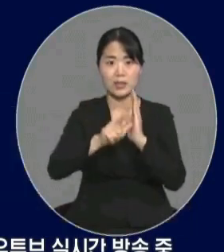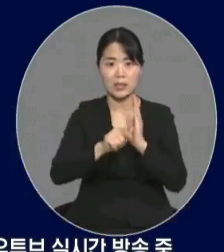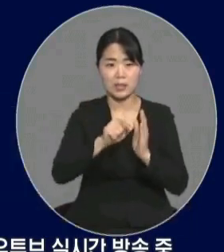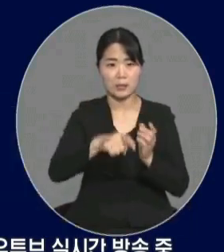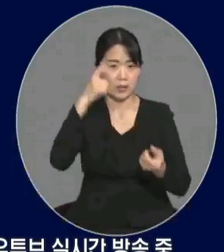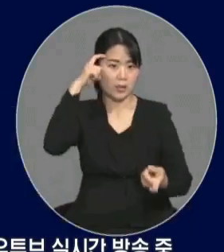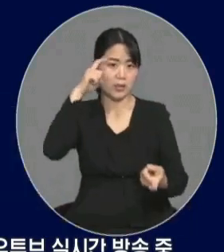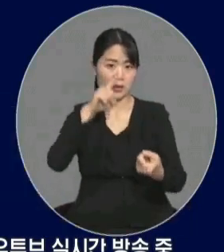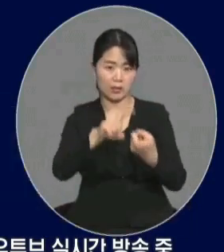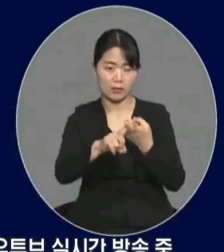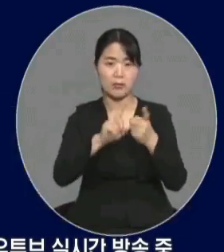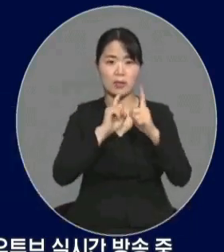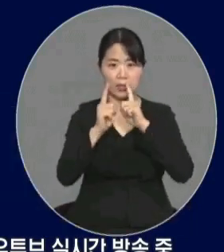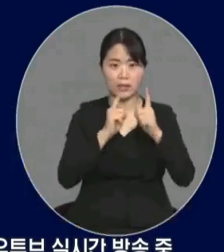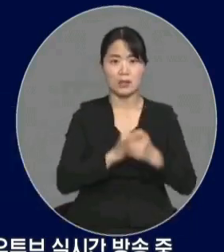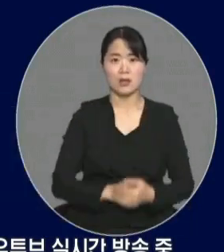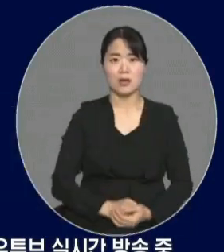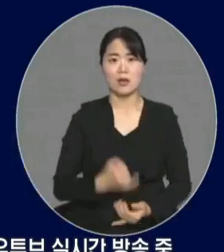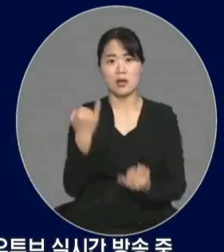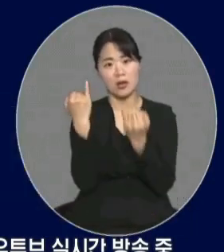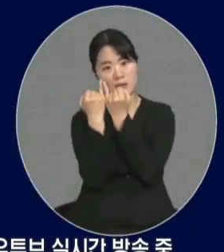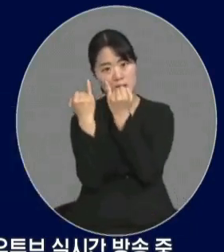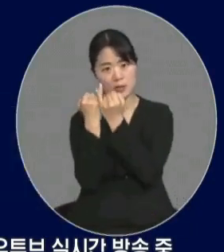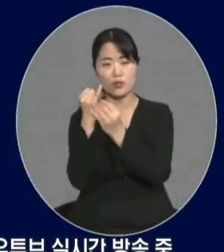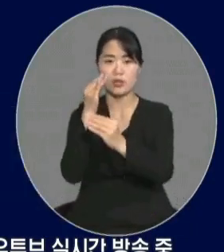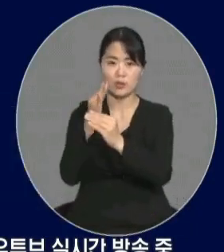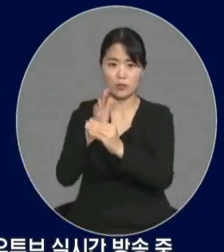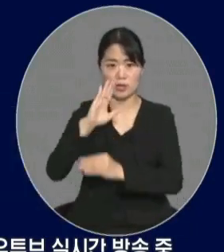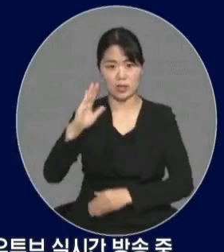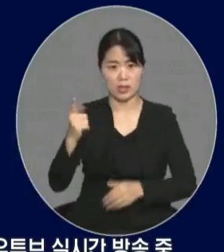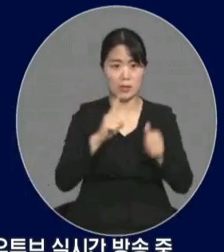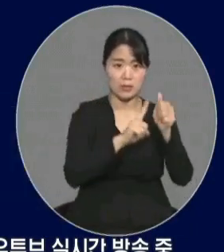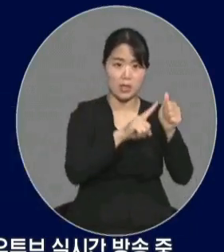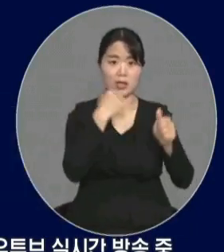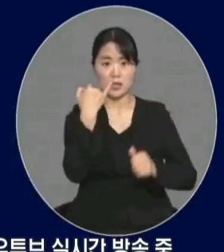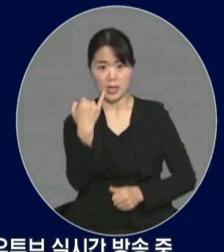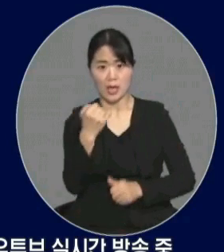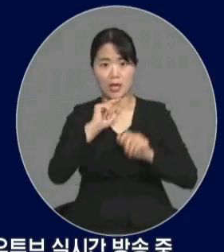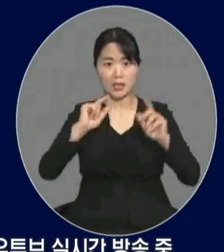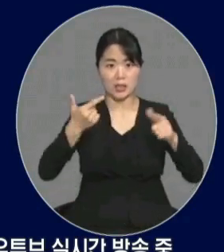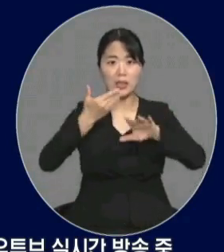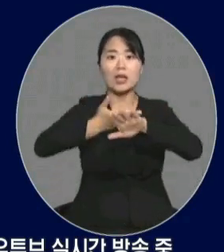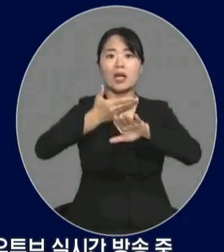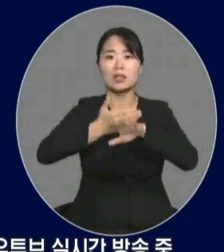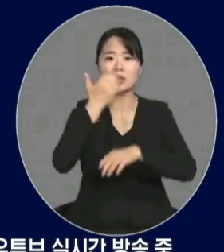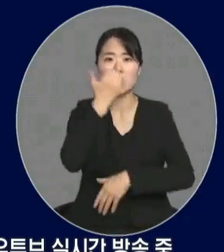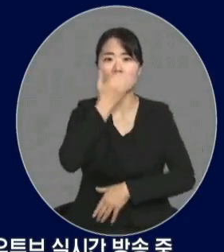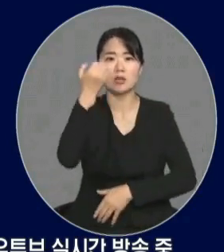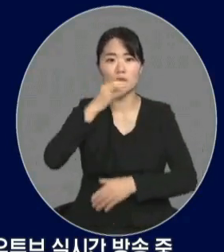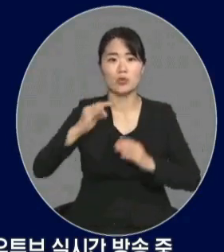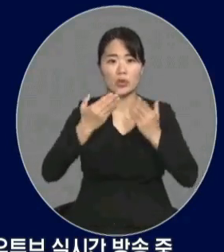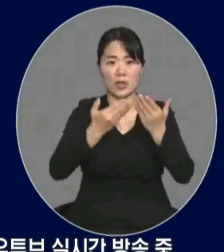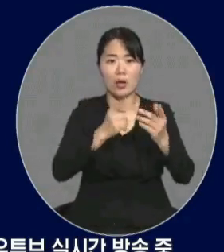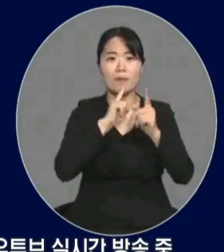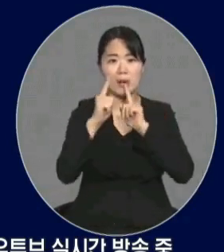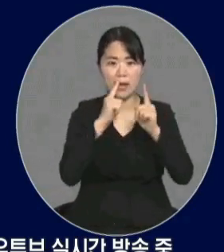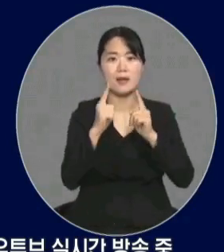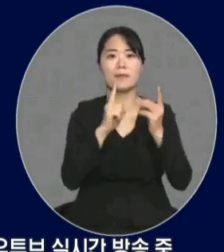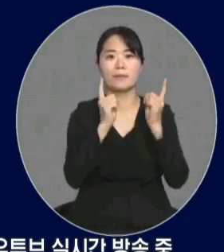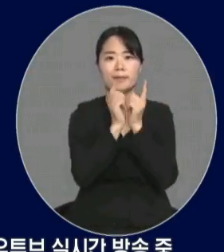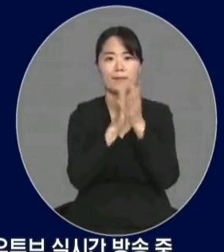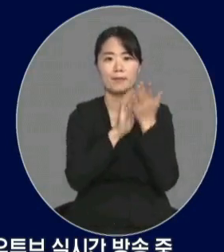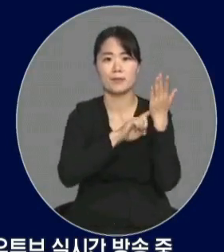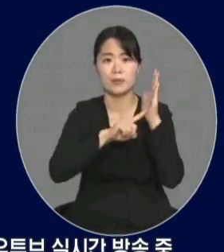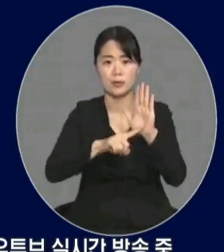A씨는 페미니스트가 되라고 말하거나 남자와 여자가 아닌 제3의 성별도 인정해야 한다는 취지의 발언을 한 걸로 전해졌습니다.